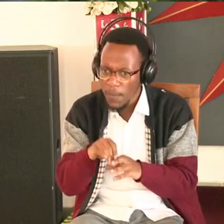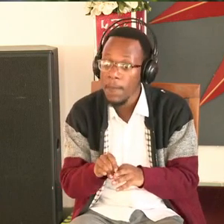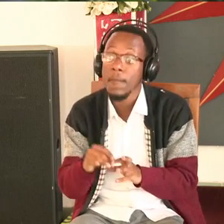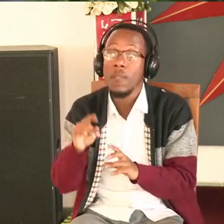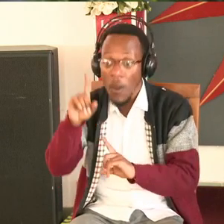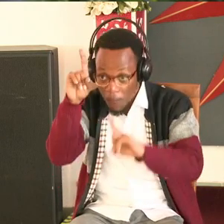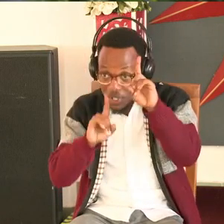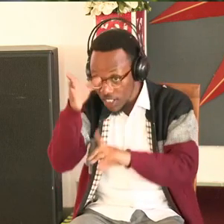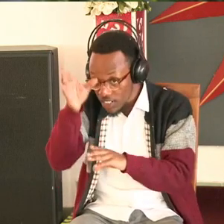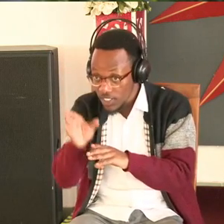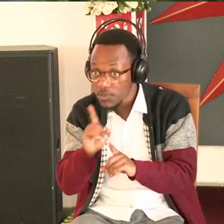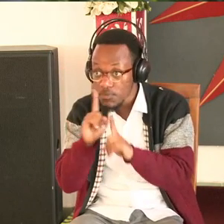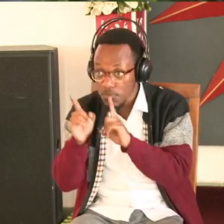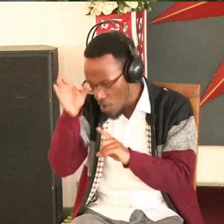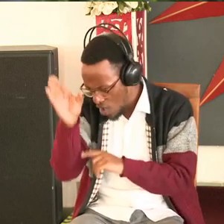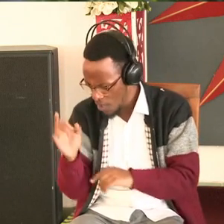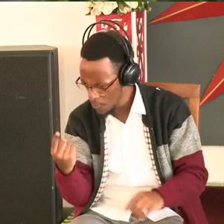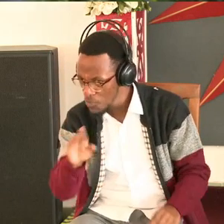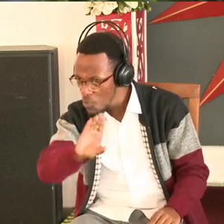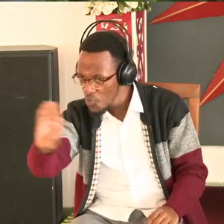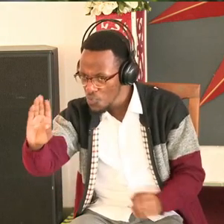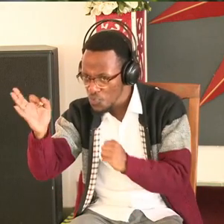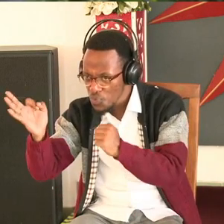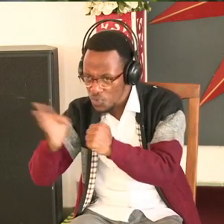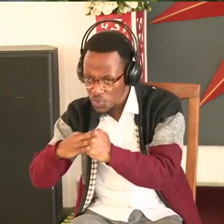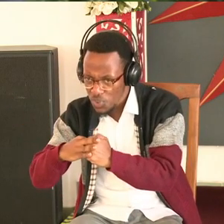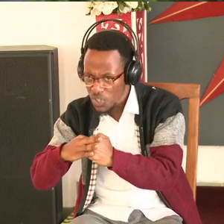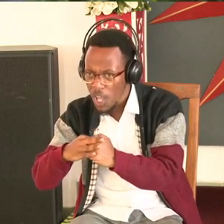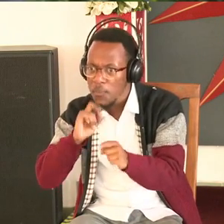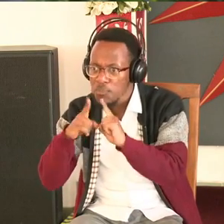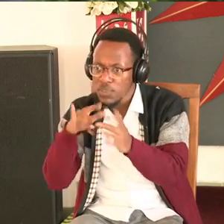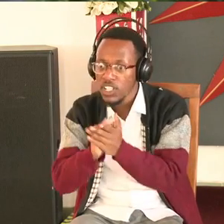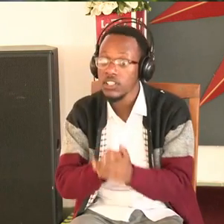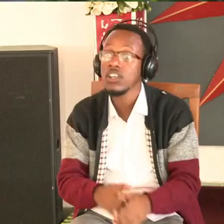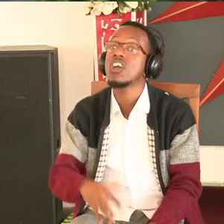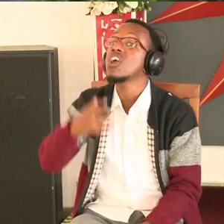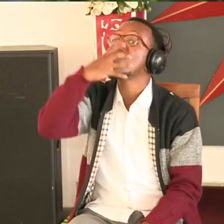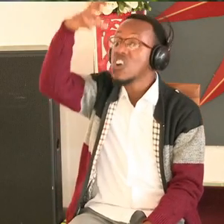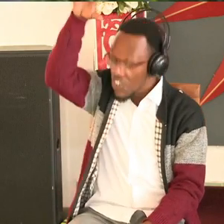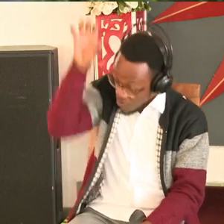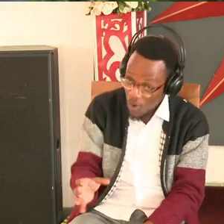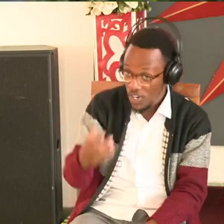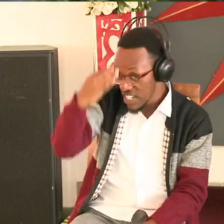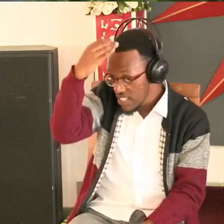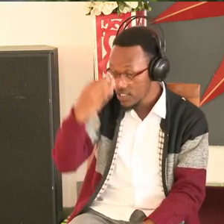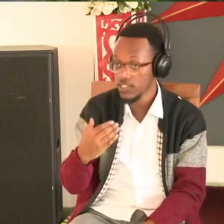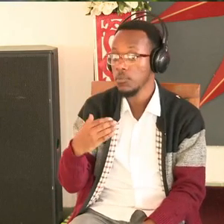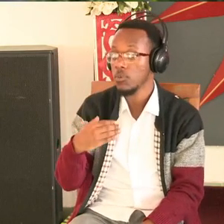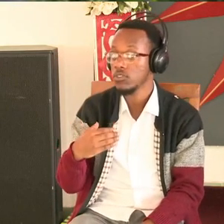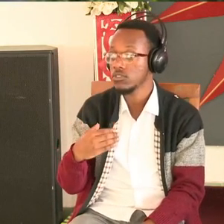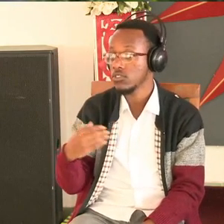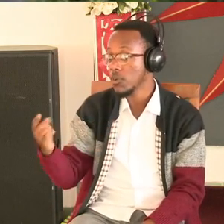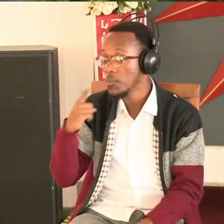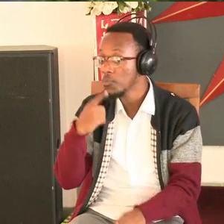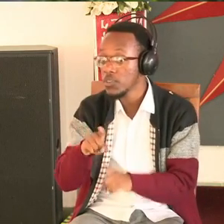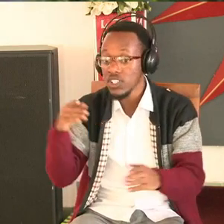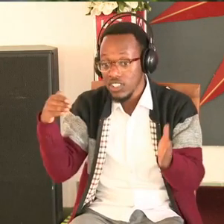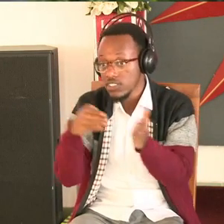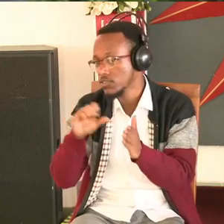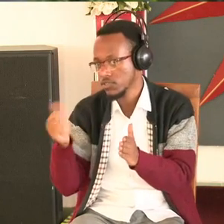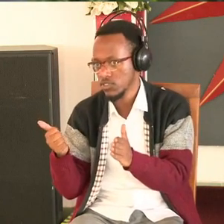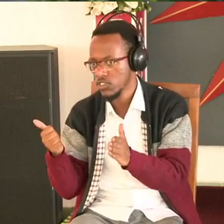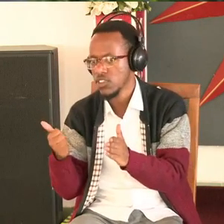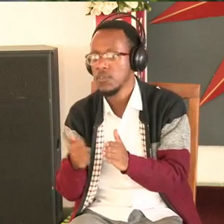nubwo yavuze mu Bagalatiya igice cya mbere aravuga ngo nduzaza Bagalatiya igice cya mbere umurongo wa munani